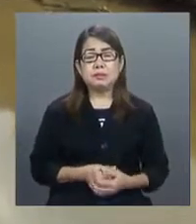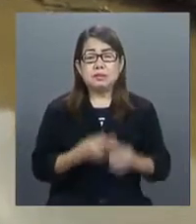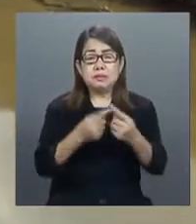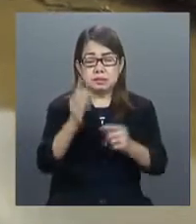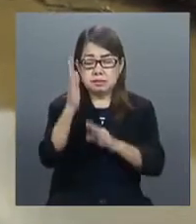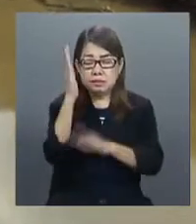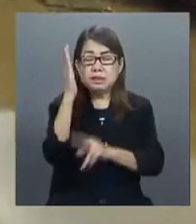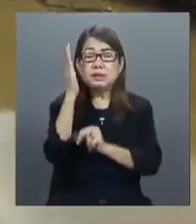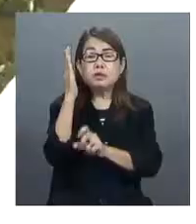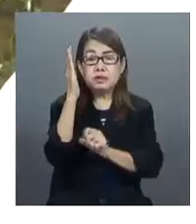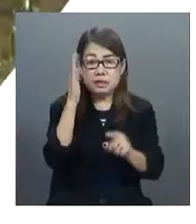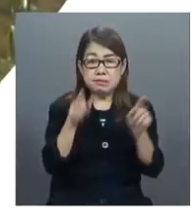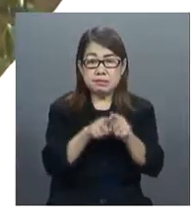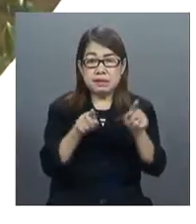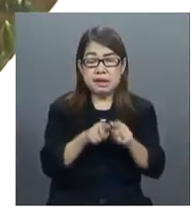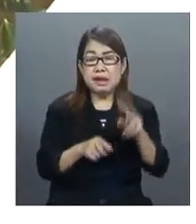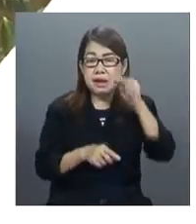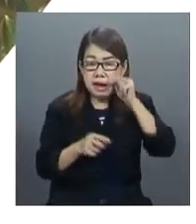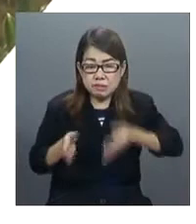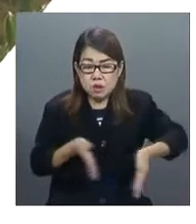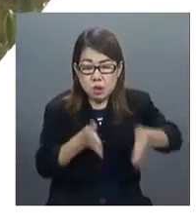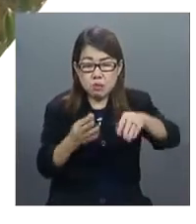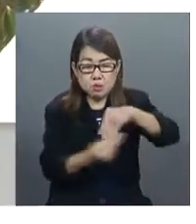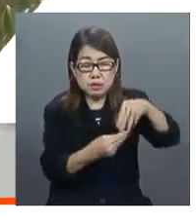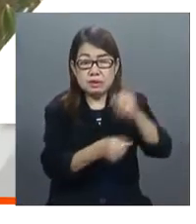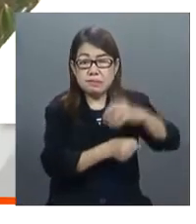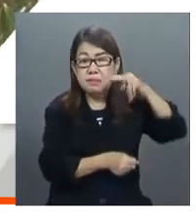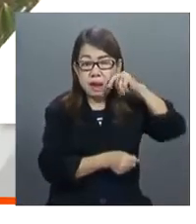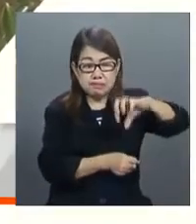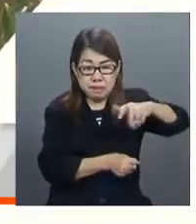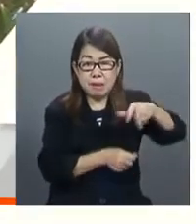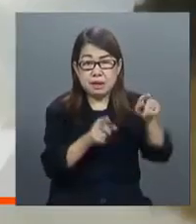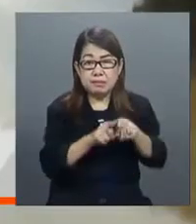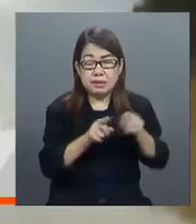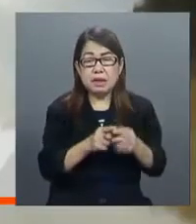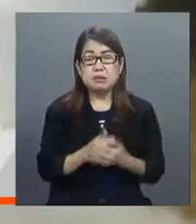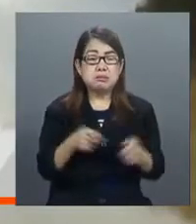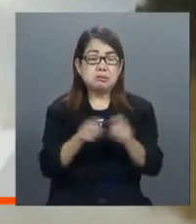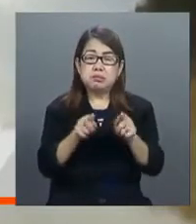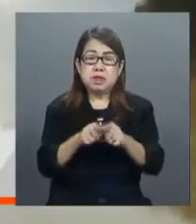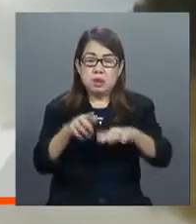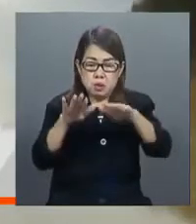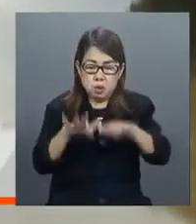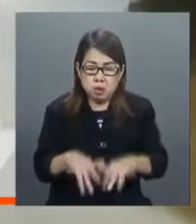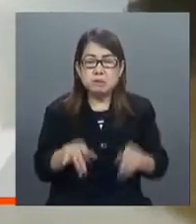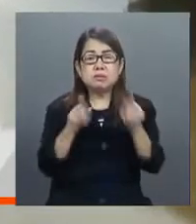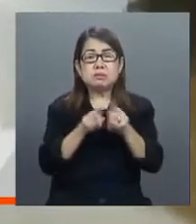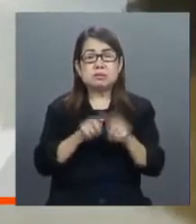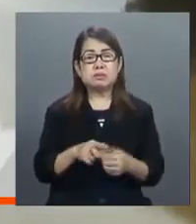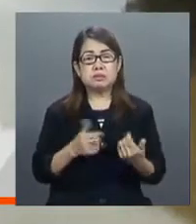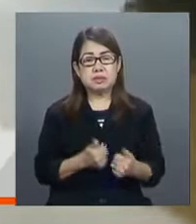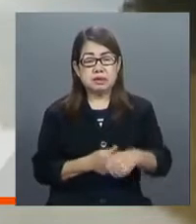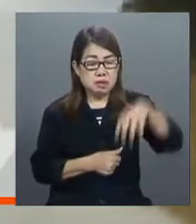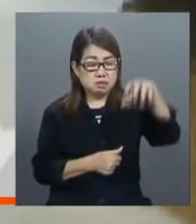ที่จังหวัดนครศรีธรรมราชน้ำในแหล่งน้ำในผลิตภัณฑ์ที่ตำบลท่าดีอำเภอลานสกาก็เริ่มลดลงอย่างต่อเนื่องทำให้สถานี